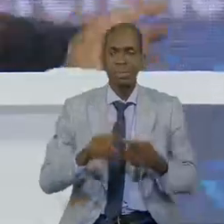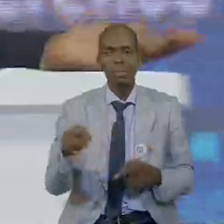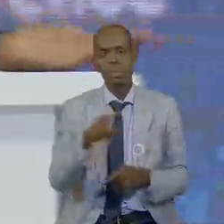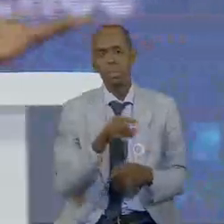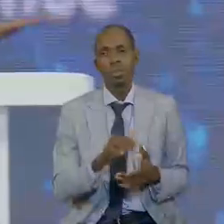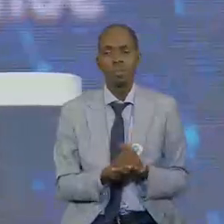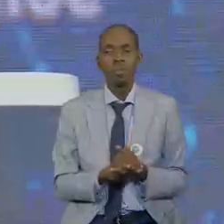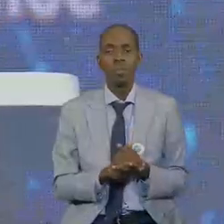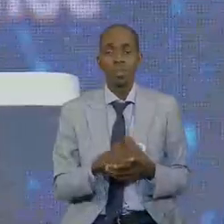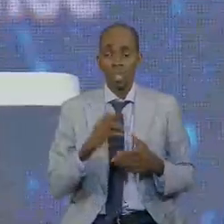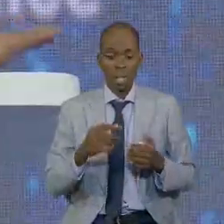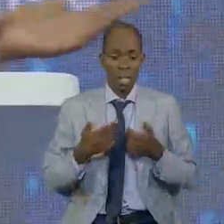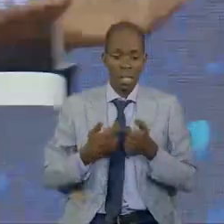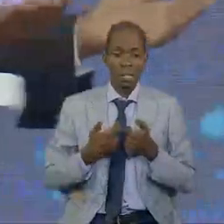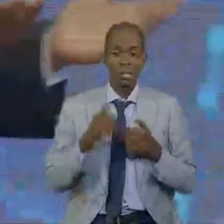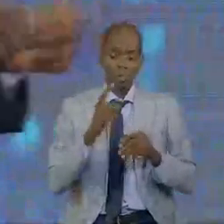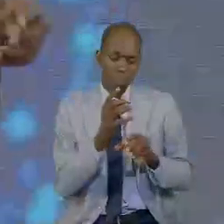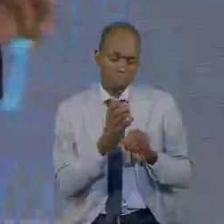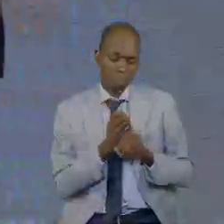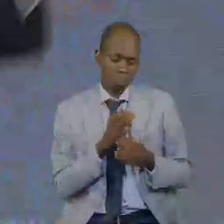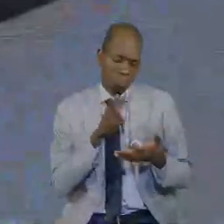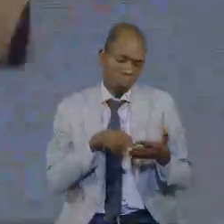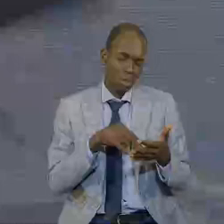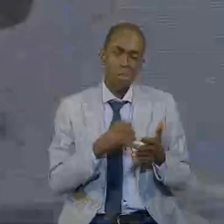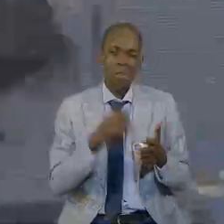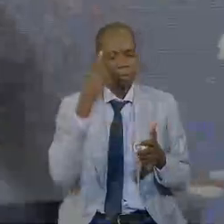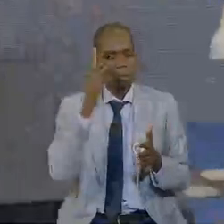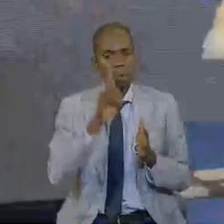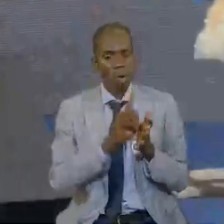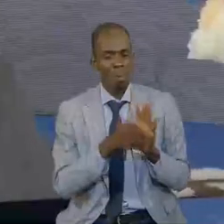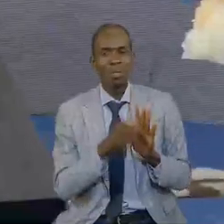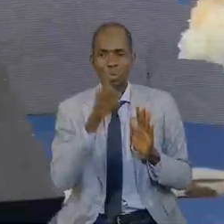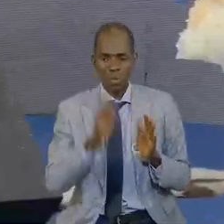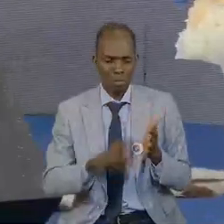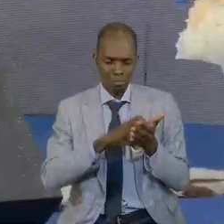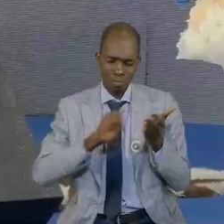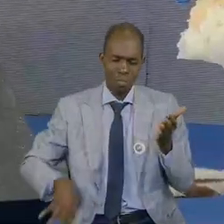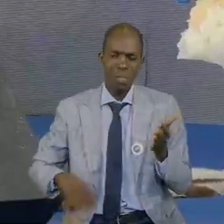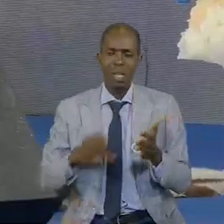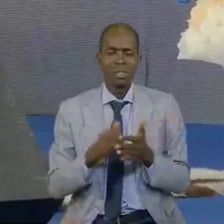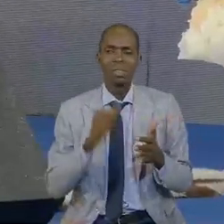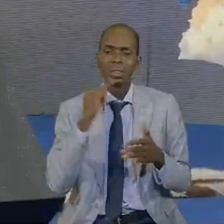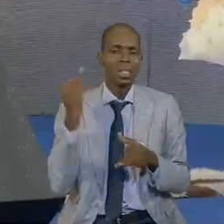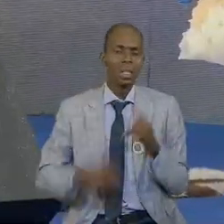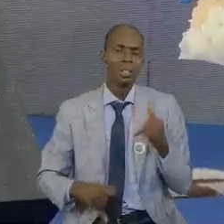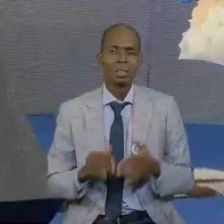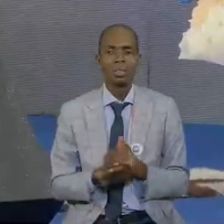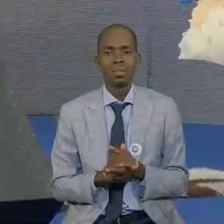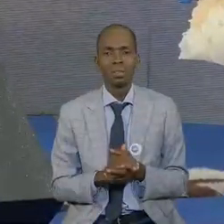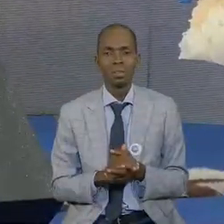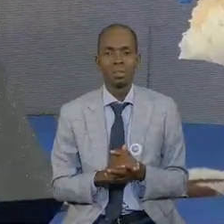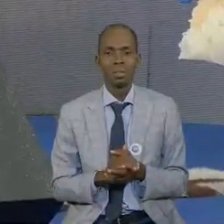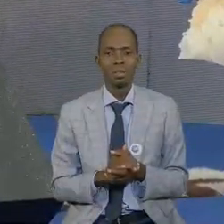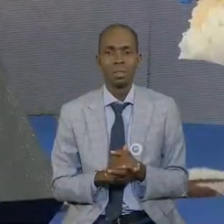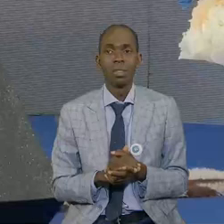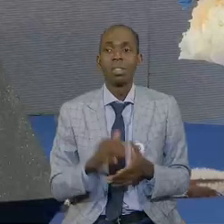The text, you read it within 1 minute and then you delete it, it's gone. Et le message, tu le lis pendant une minute et tu l'effaces et c'est terminé.